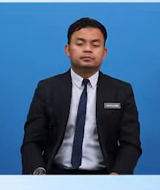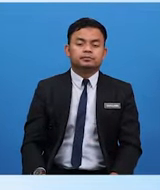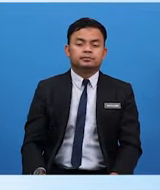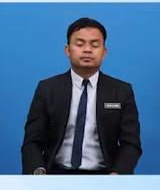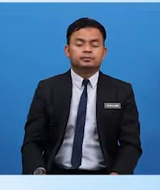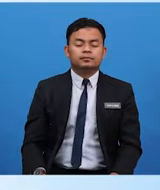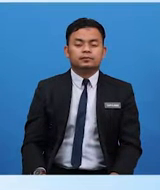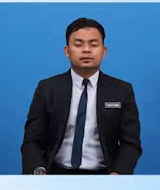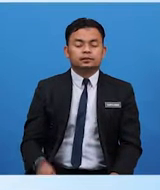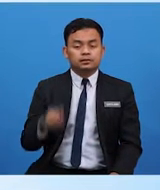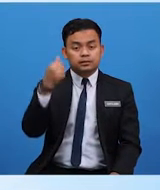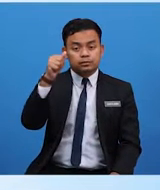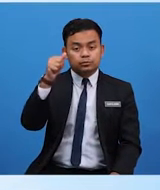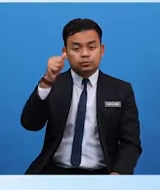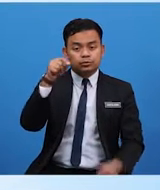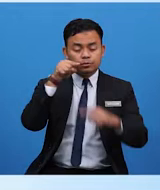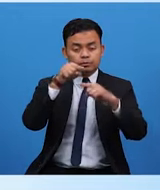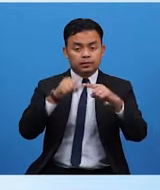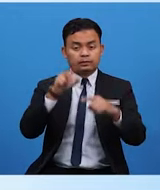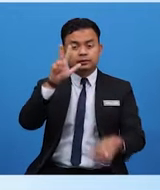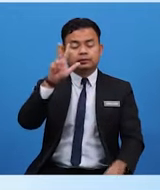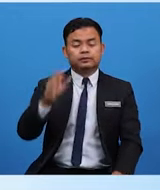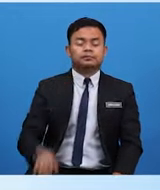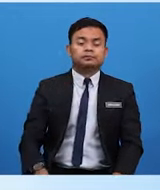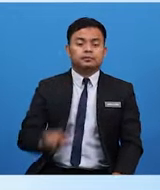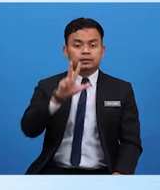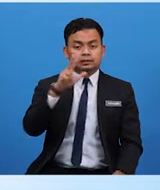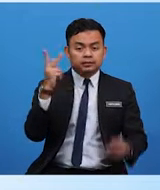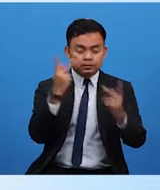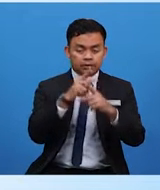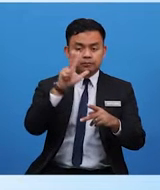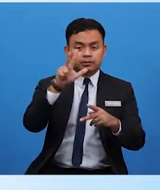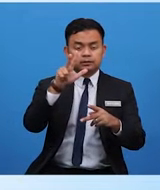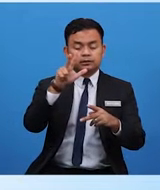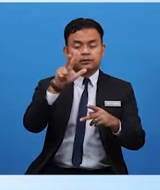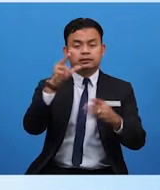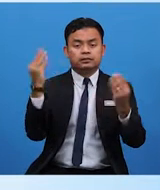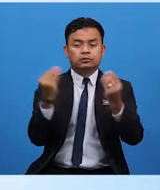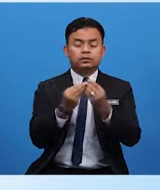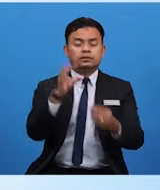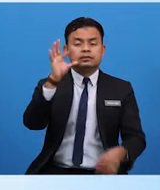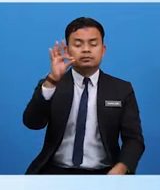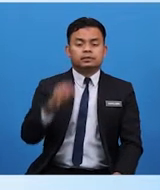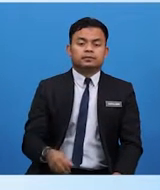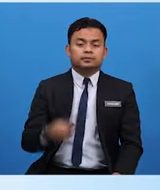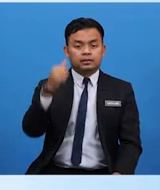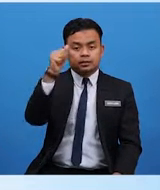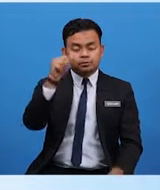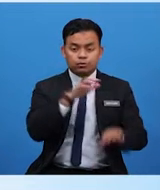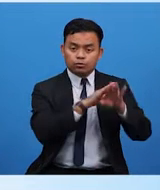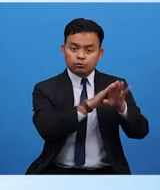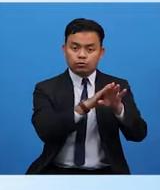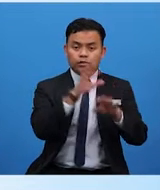33 darat 3 = 9 10 tolak 9